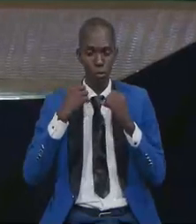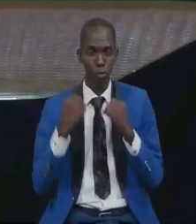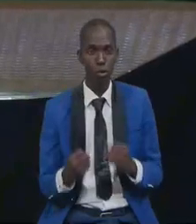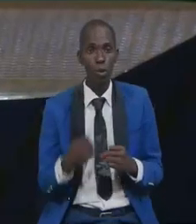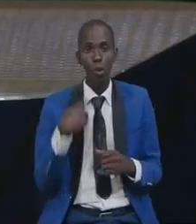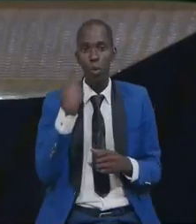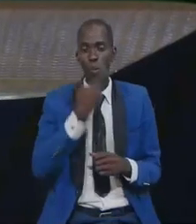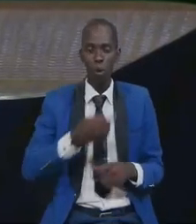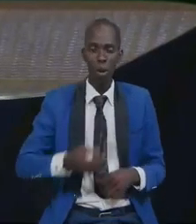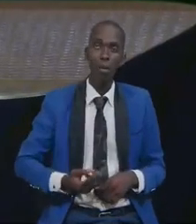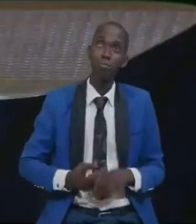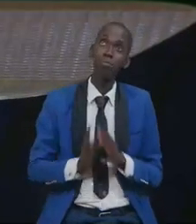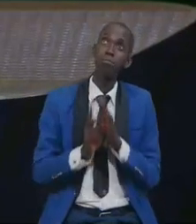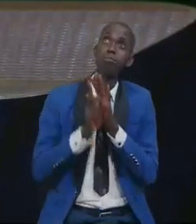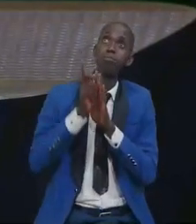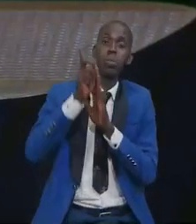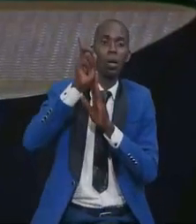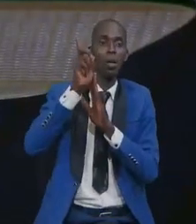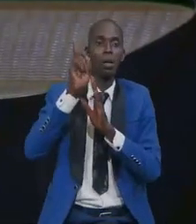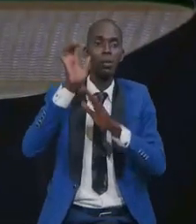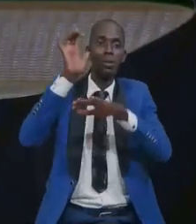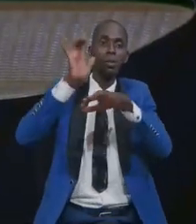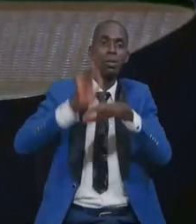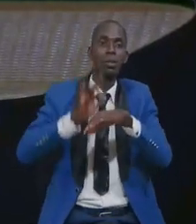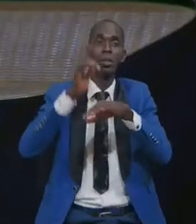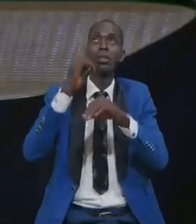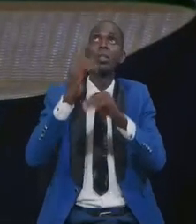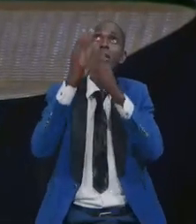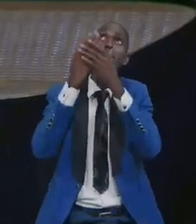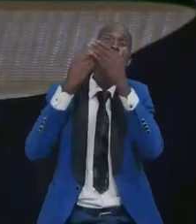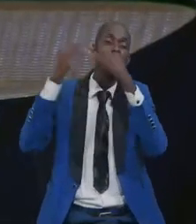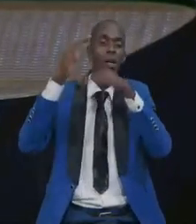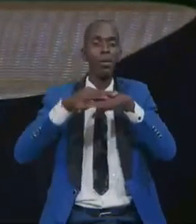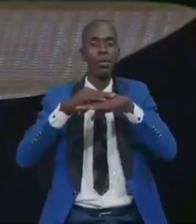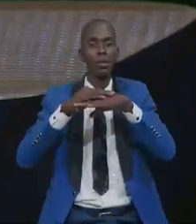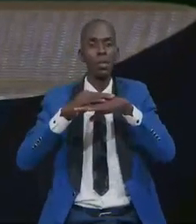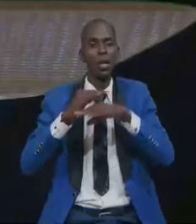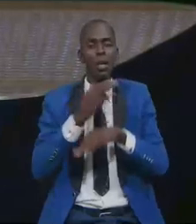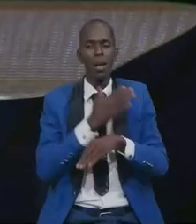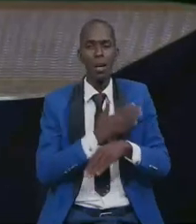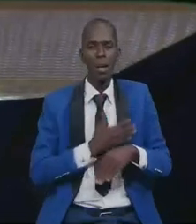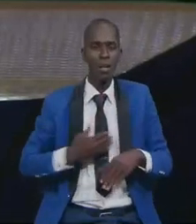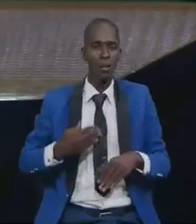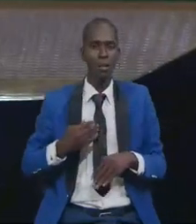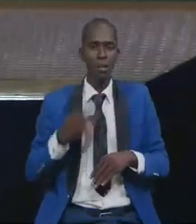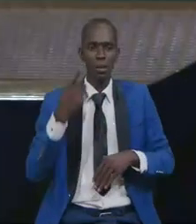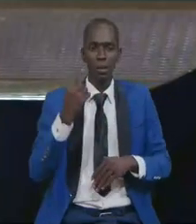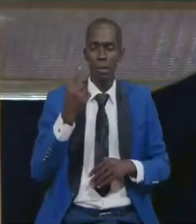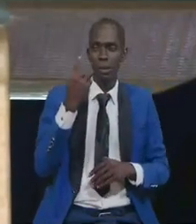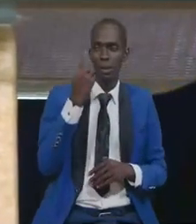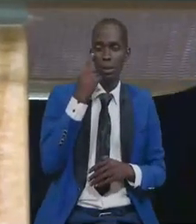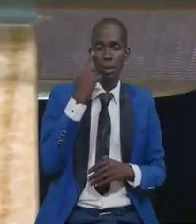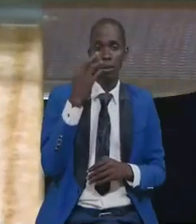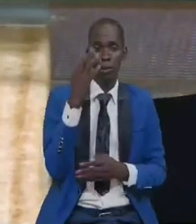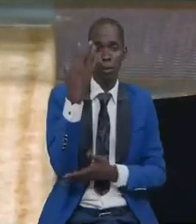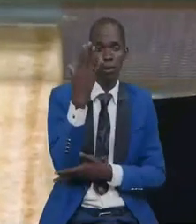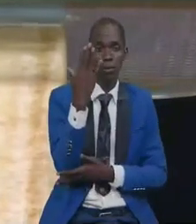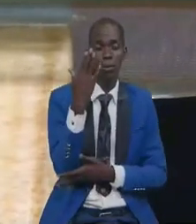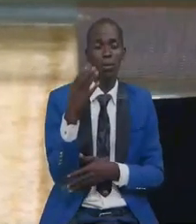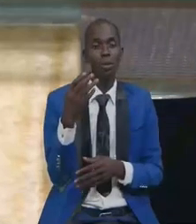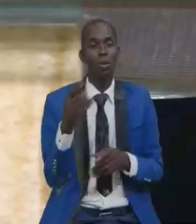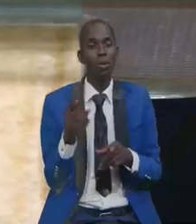la cime s'élevait jusqu'aux cieux, et qu'on voyait de tous les